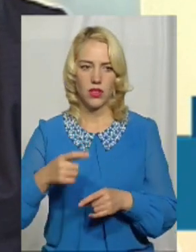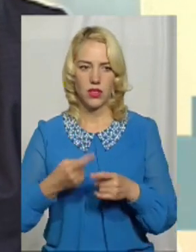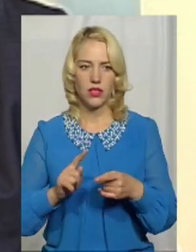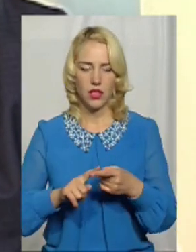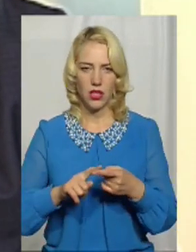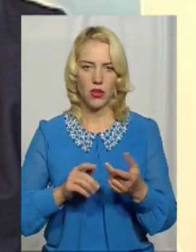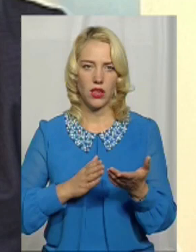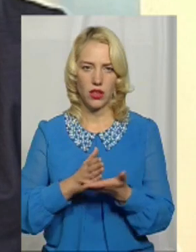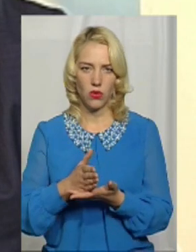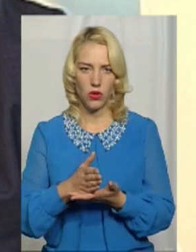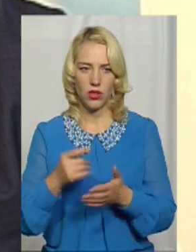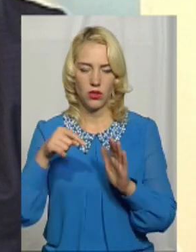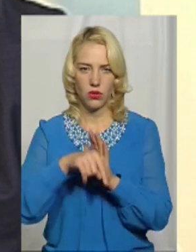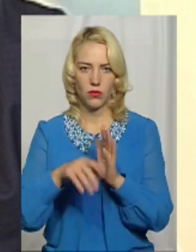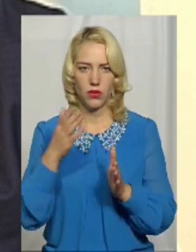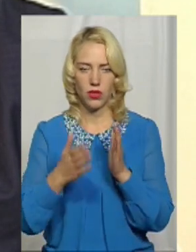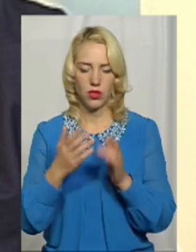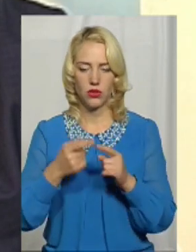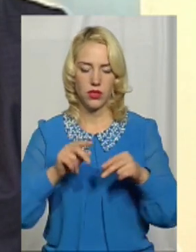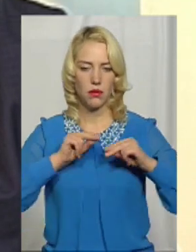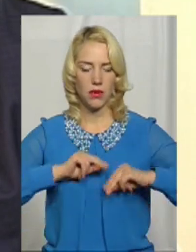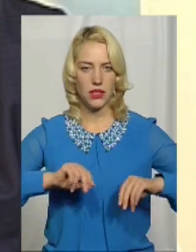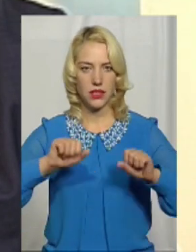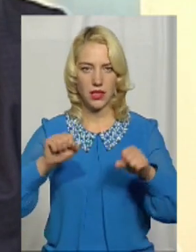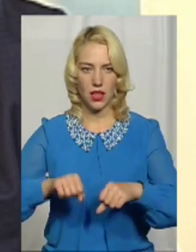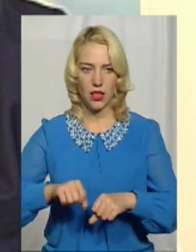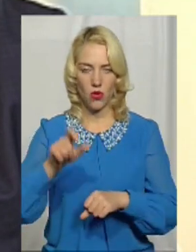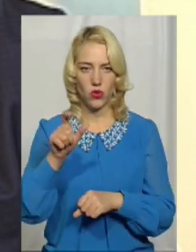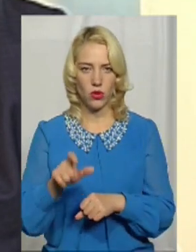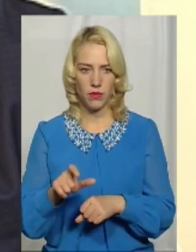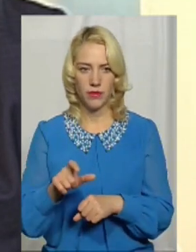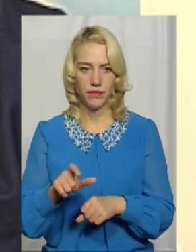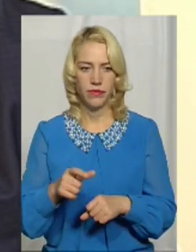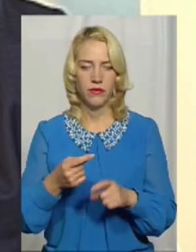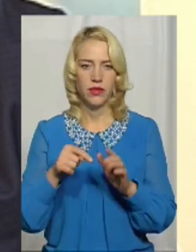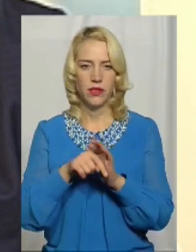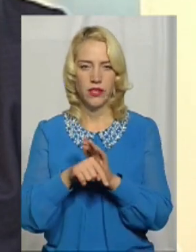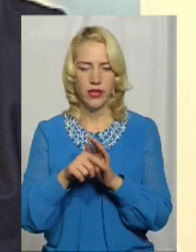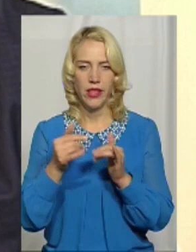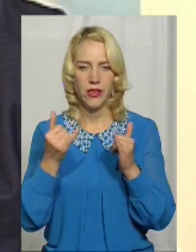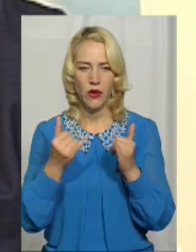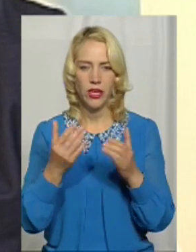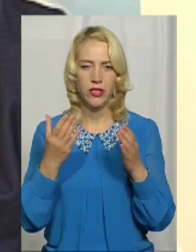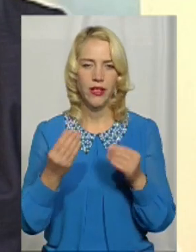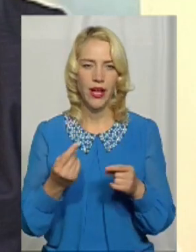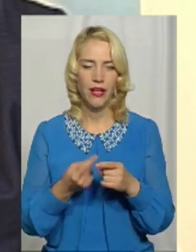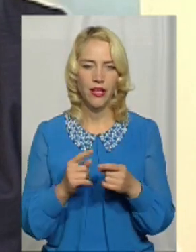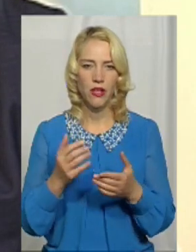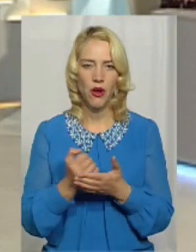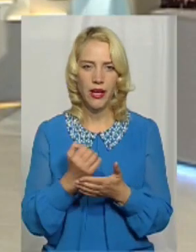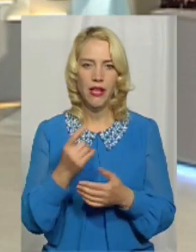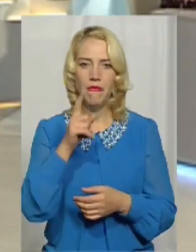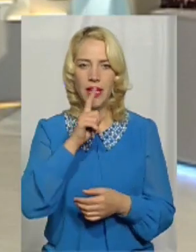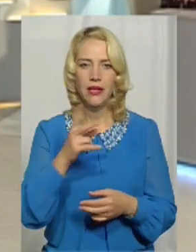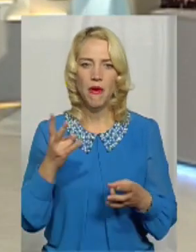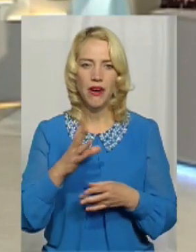даної категорії. Тобто, якщо це працездатна особа, значить, це на сьогоднішній день дохід її в